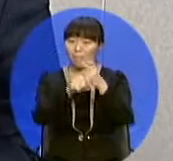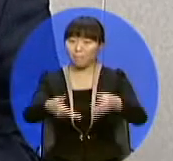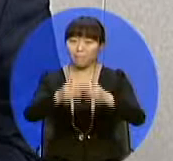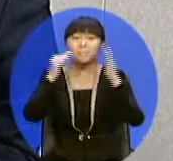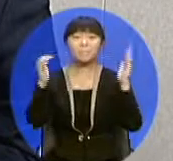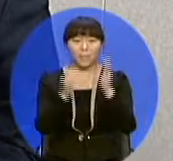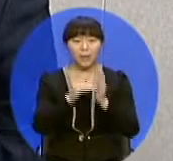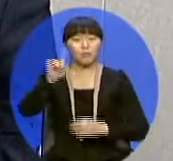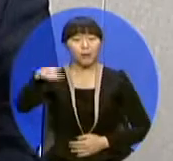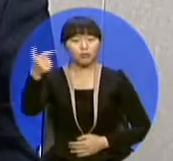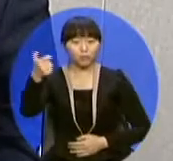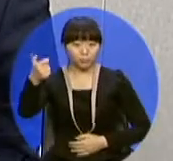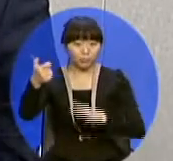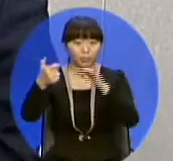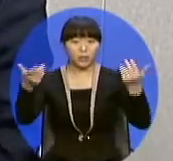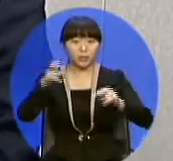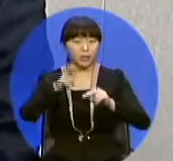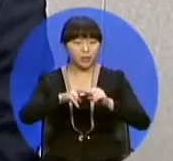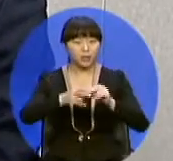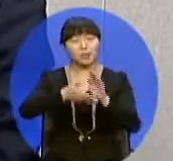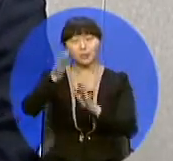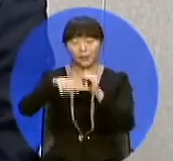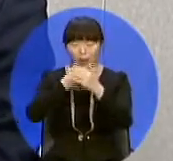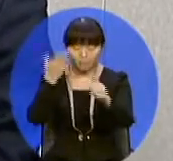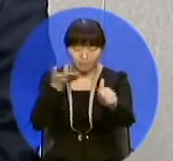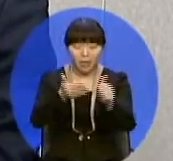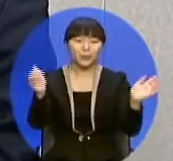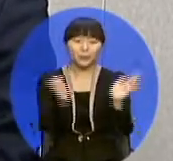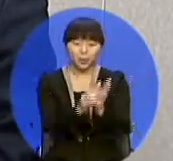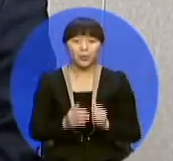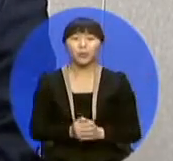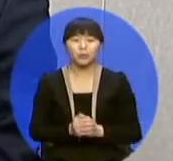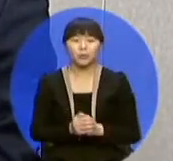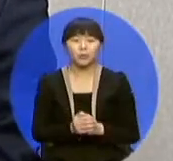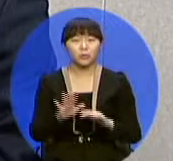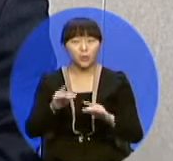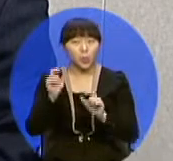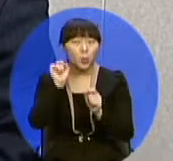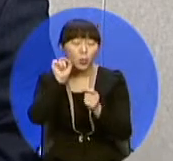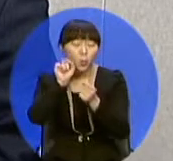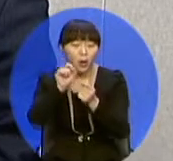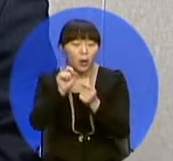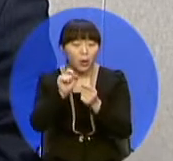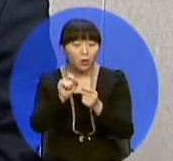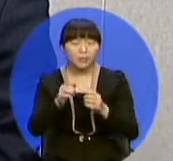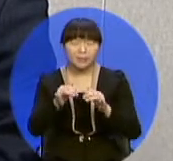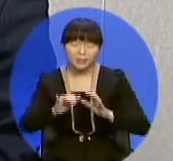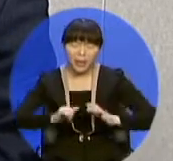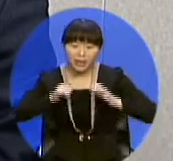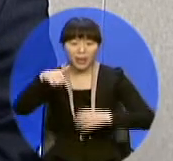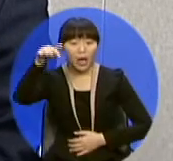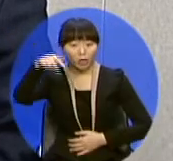160명의 일자리를 저는 우리 시민들한테 네. 제공하게 한다든지 곧 들어오게 될 세계적 가구 회사인